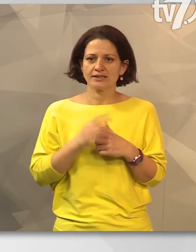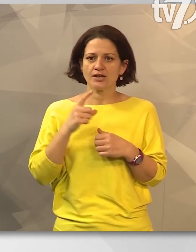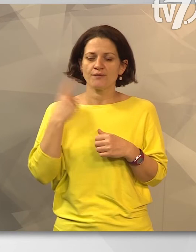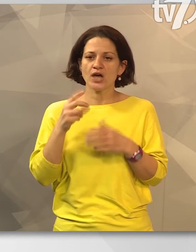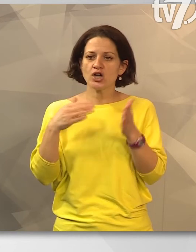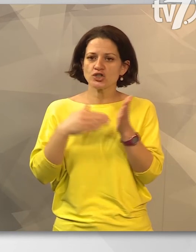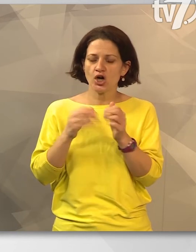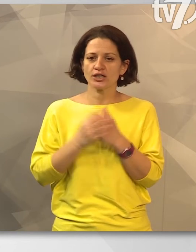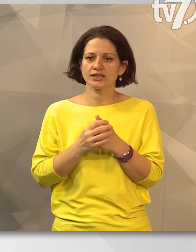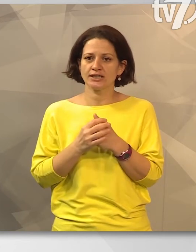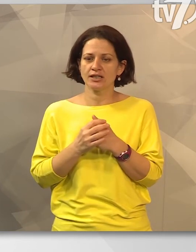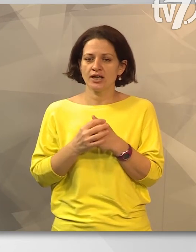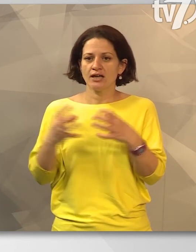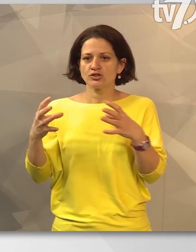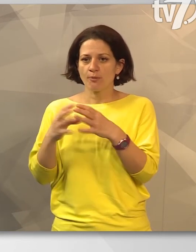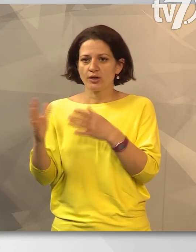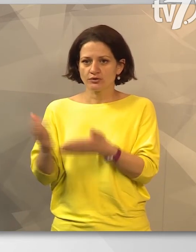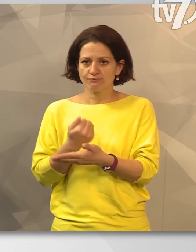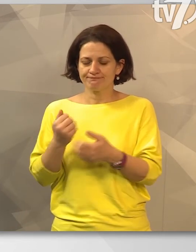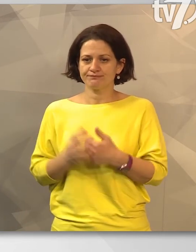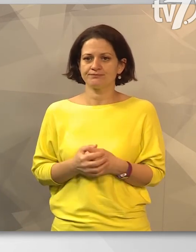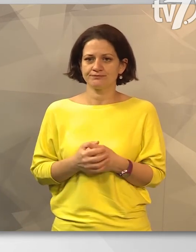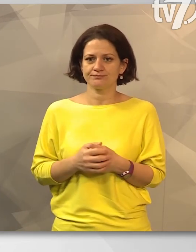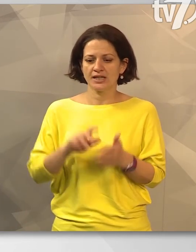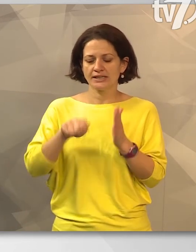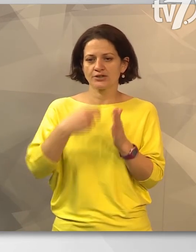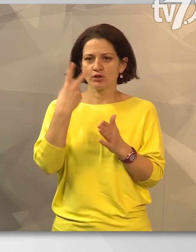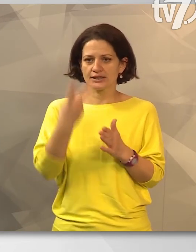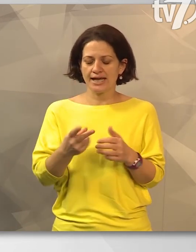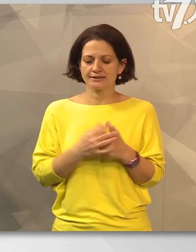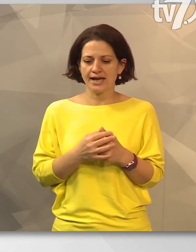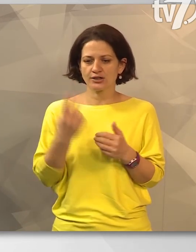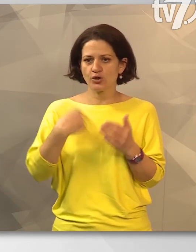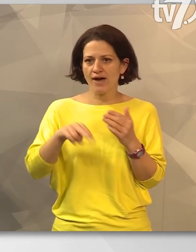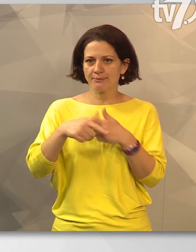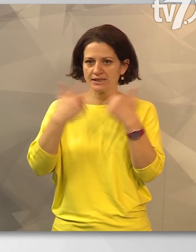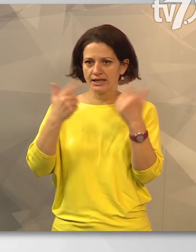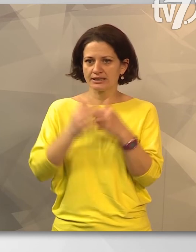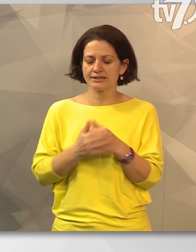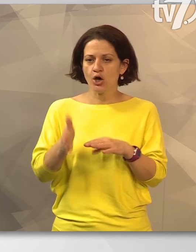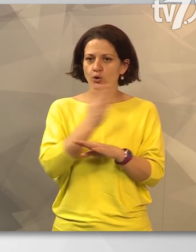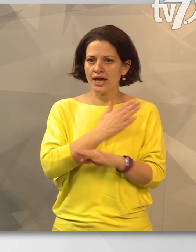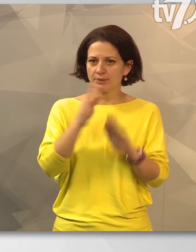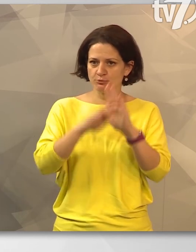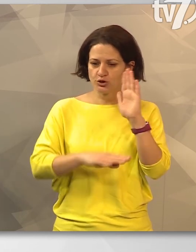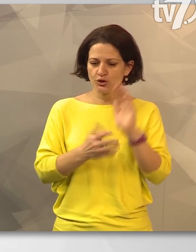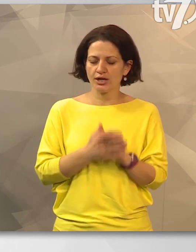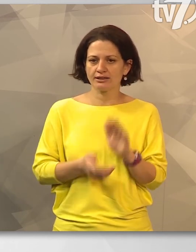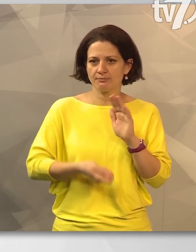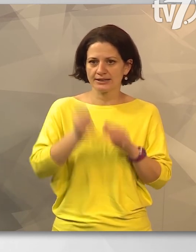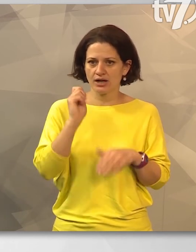viharsarki All Stars gárda gyűjtötte be. Híradónkat látták, további híreinket és korábbi